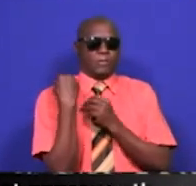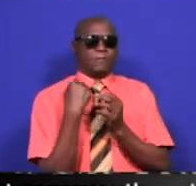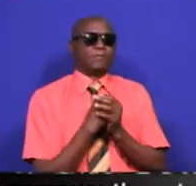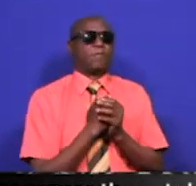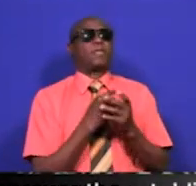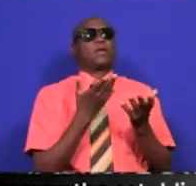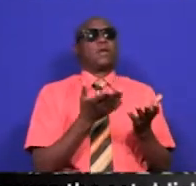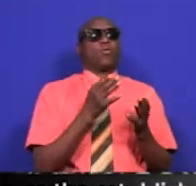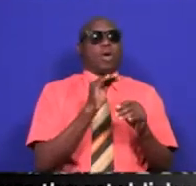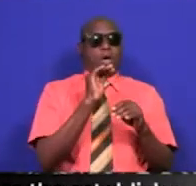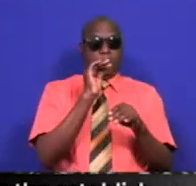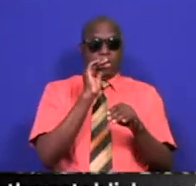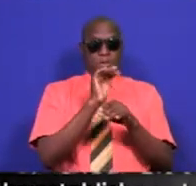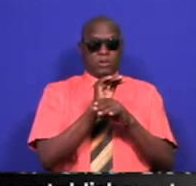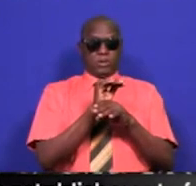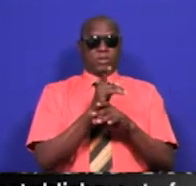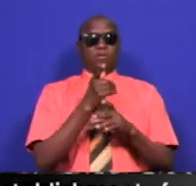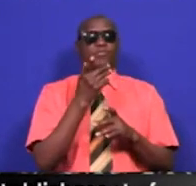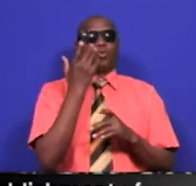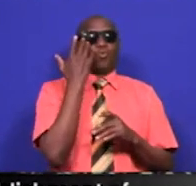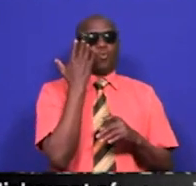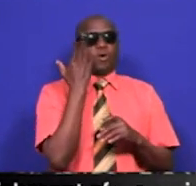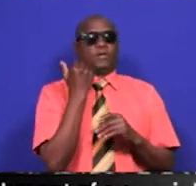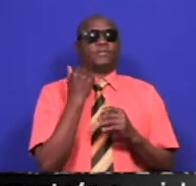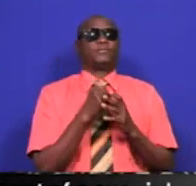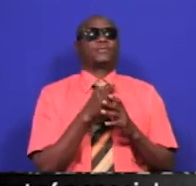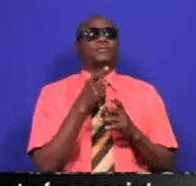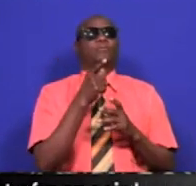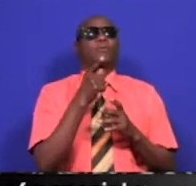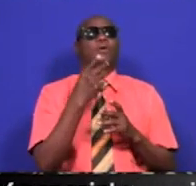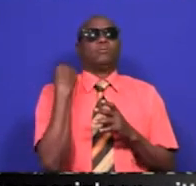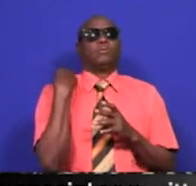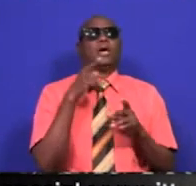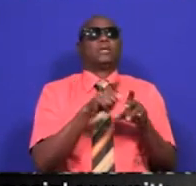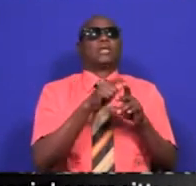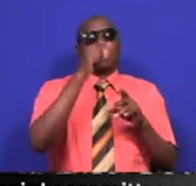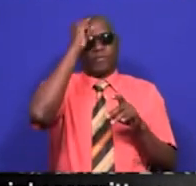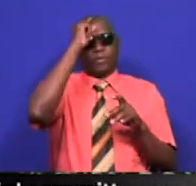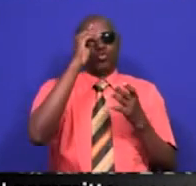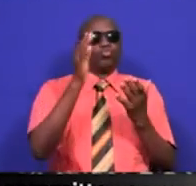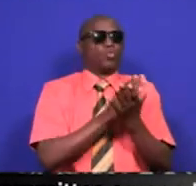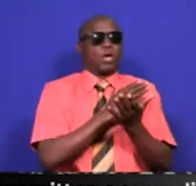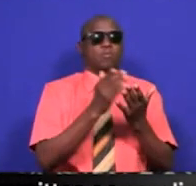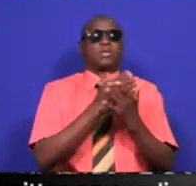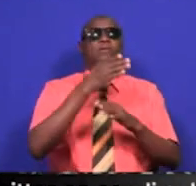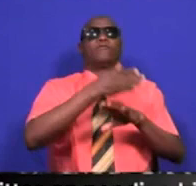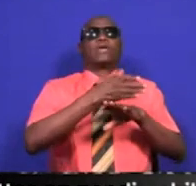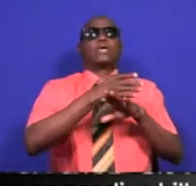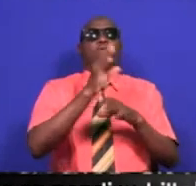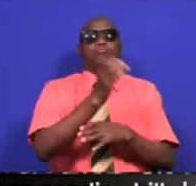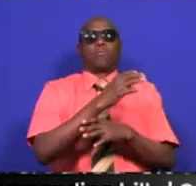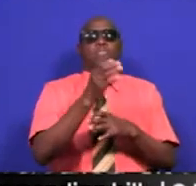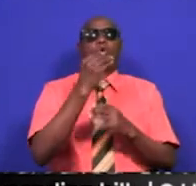kwamba, kwa sababu ni wito wa serikali, tuweze kupunguza ama tumalize hii pombe haramu,